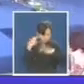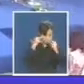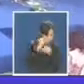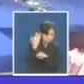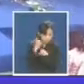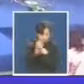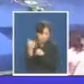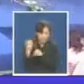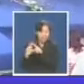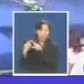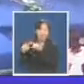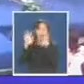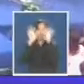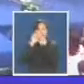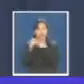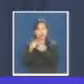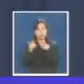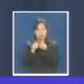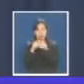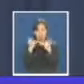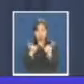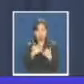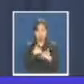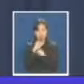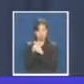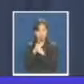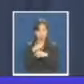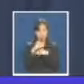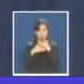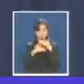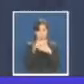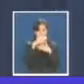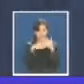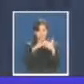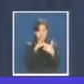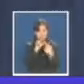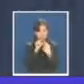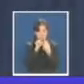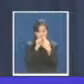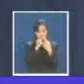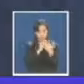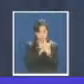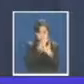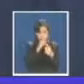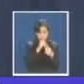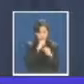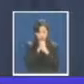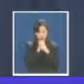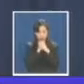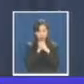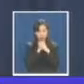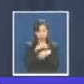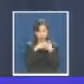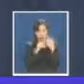ยไม่ใช่แต่สิ่งที่ทำมาเนี่ยมันไปในทิศทางที่เราต้องการใช่ไหมถ้าใช่ผมก็เพียงแต่บอกว่าเลือกคนเดิม